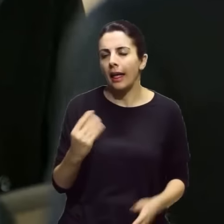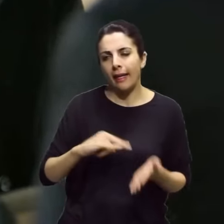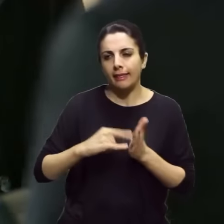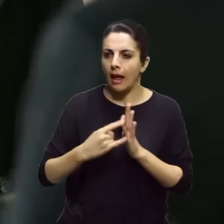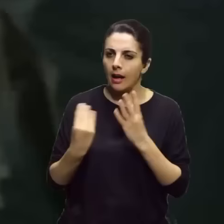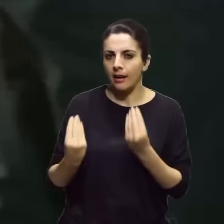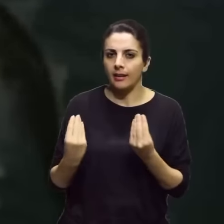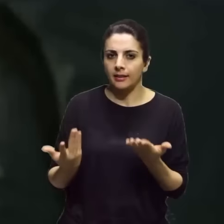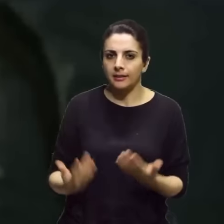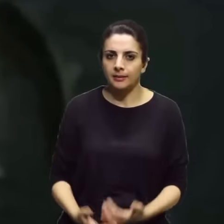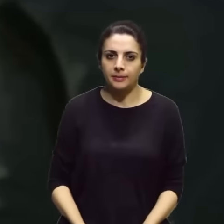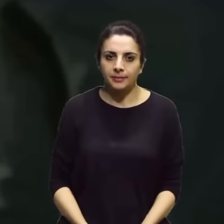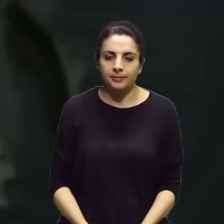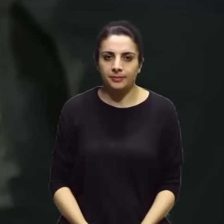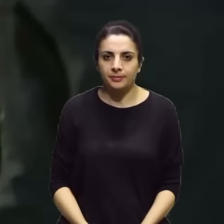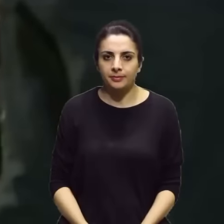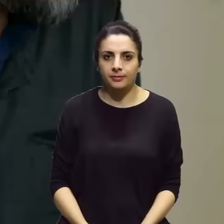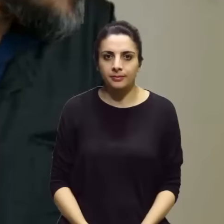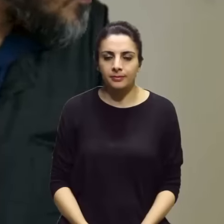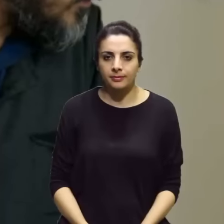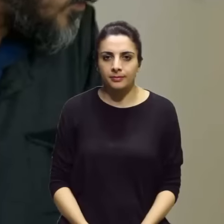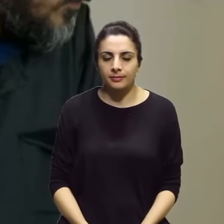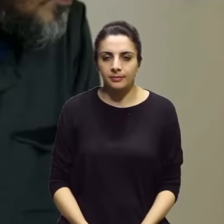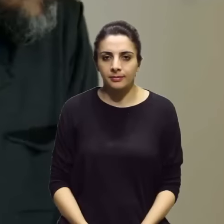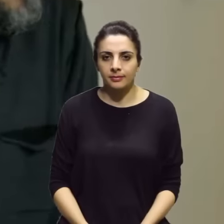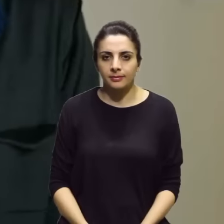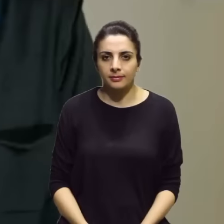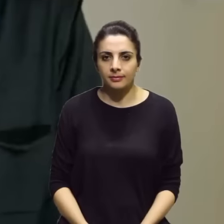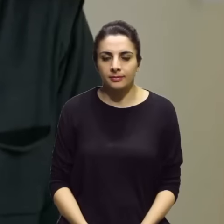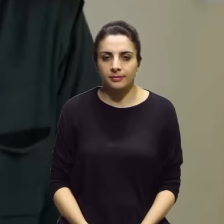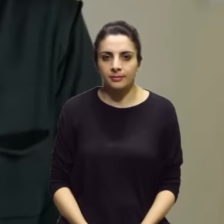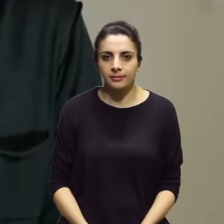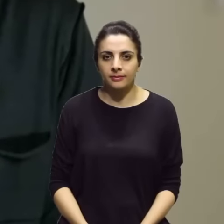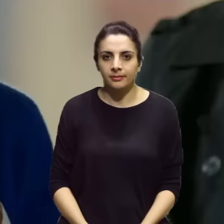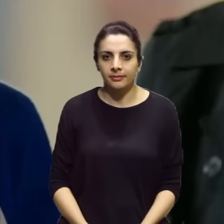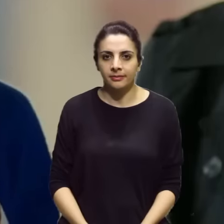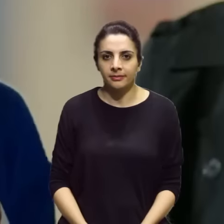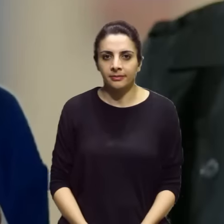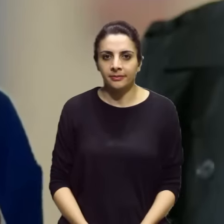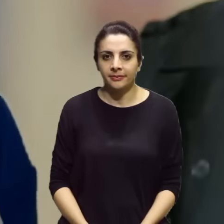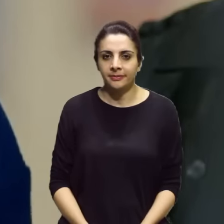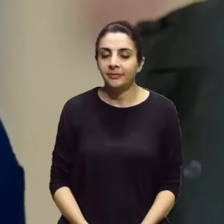İdare eder yani. Reyhan sevince gerildikçe gerildi. Mazhar rahat, keyifli.